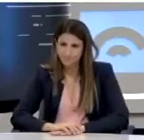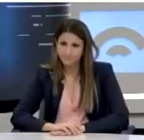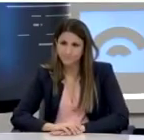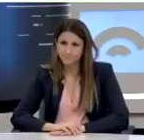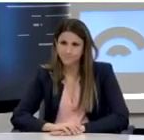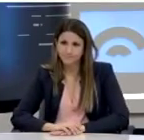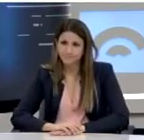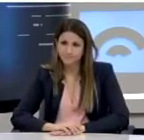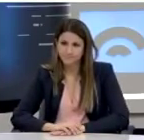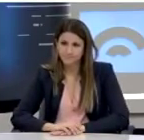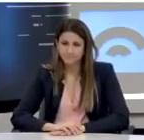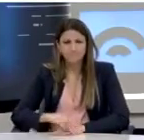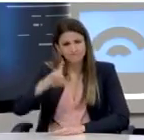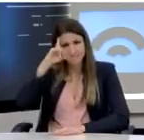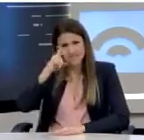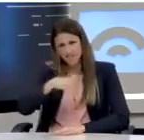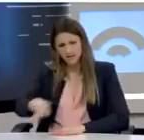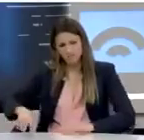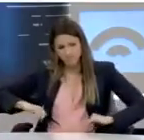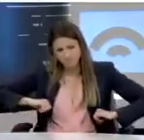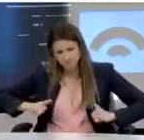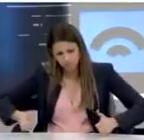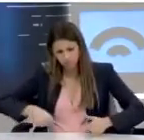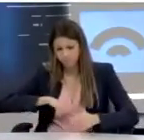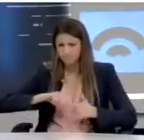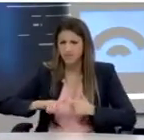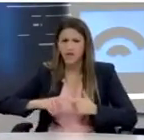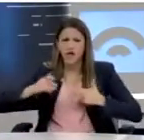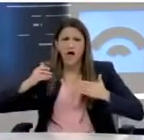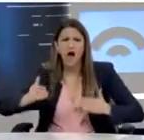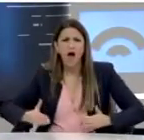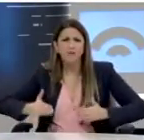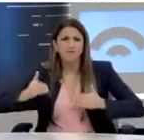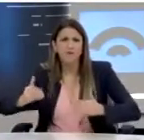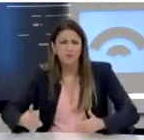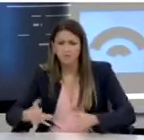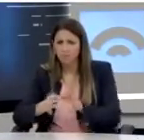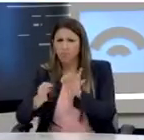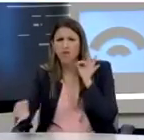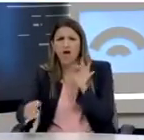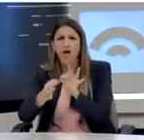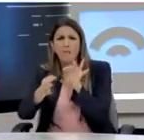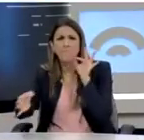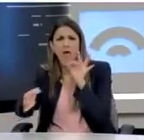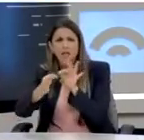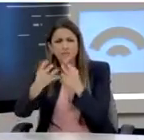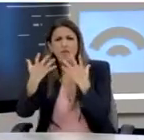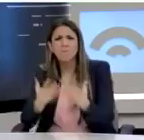ότι η αδράνεια, η ατολμία, η αναβλητικότητα που είχε γίνει δόγμα για χρόνια, δόγμα εξωτερικής